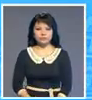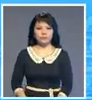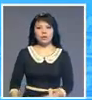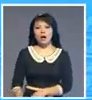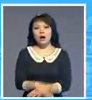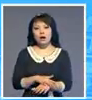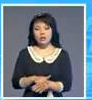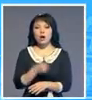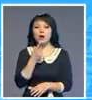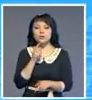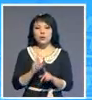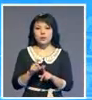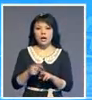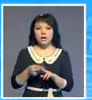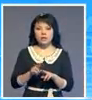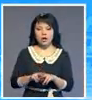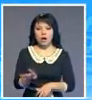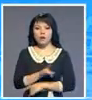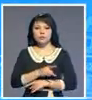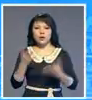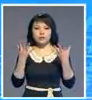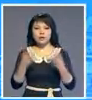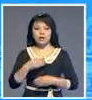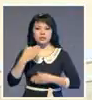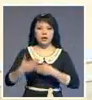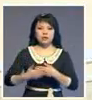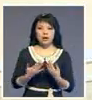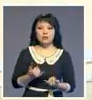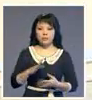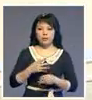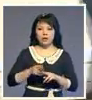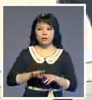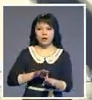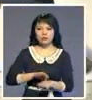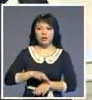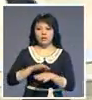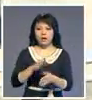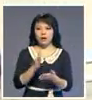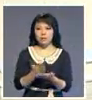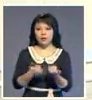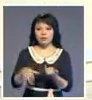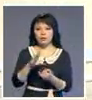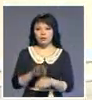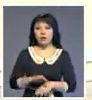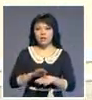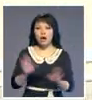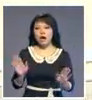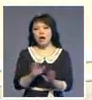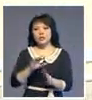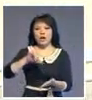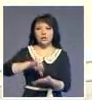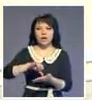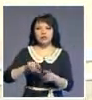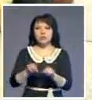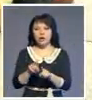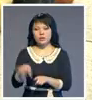Халық сөзі басылымының ұжымы ұлыстың ұлы күнін тойлады. Ұжымда ұлттық салт-дәстүр дәріптеліп, мерекелік жөн-жоралғы жасалды. Ән-жырдан шашу